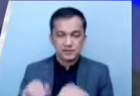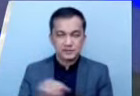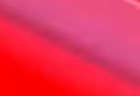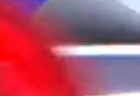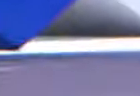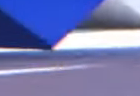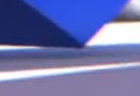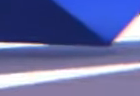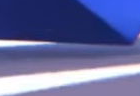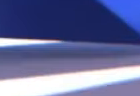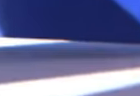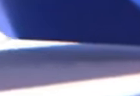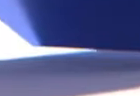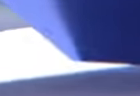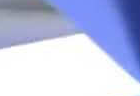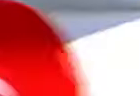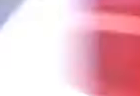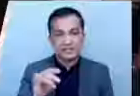ni Katatibayan.